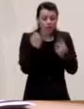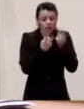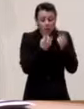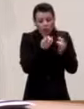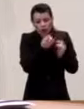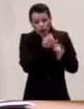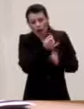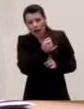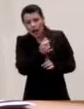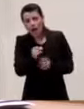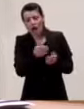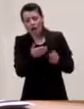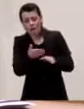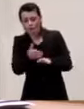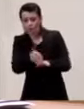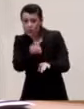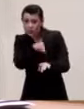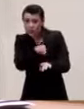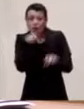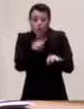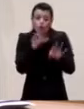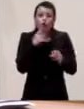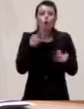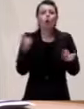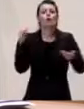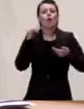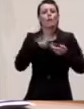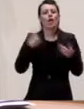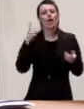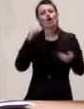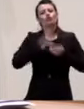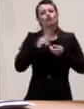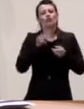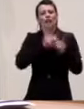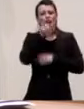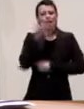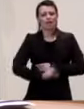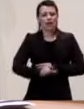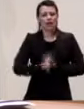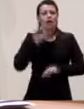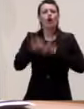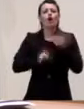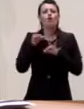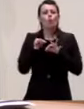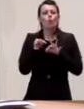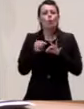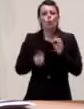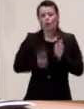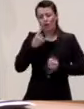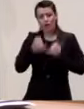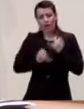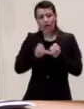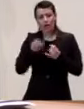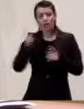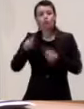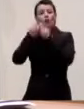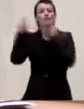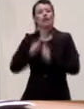detto dalla Società Italiana di Cure Palliative, dalla Federazione Cure Palliative che raggruppa